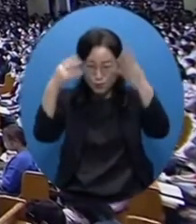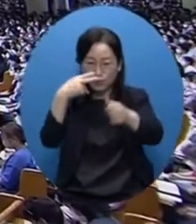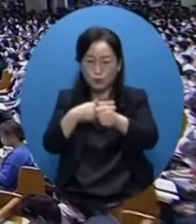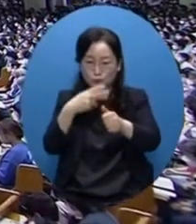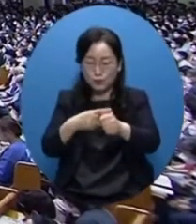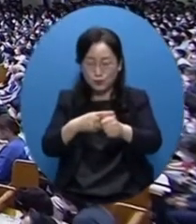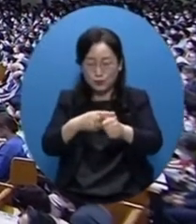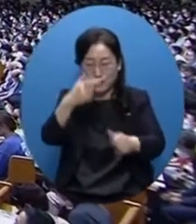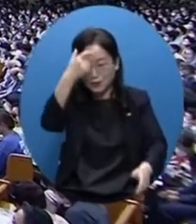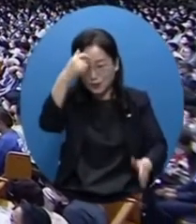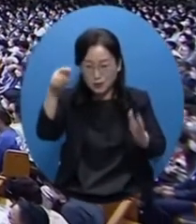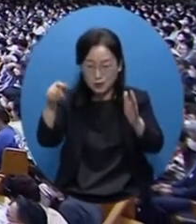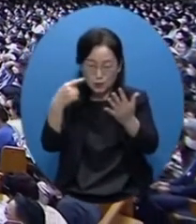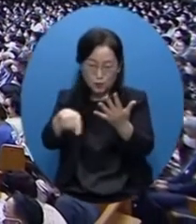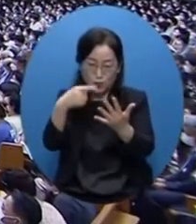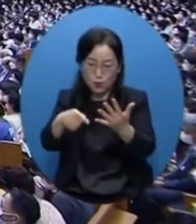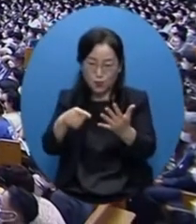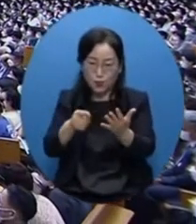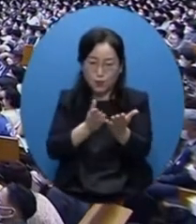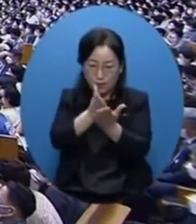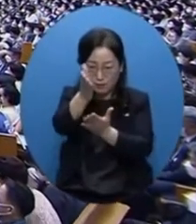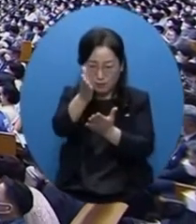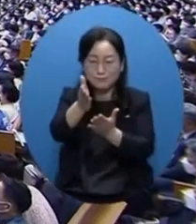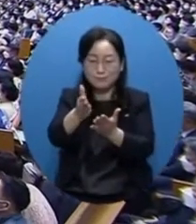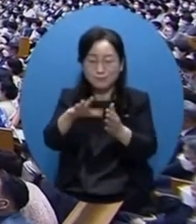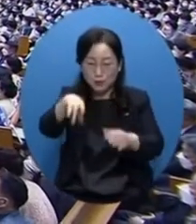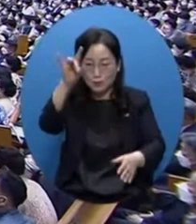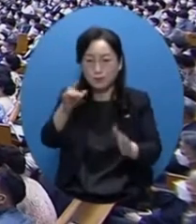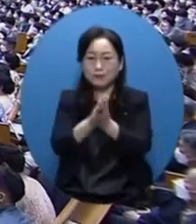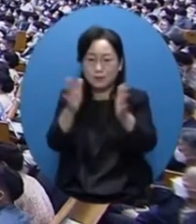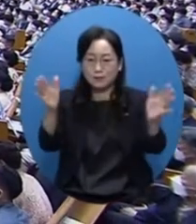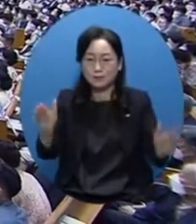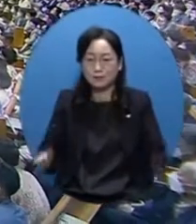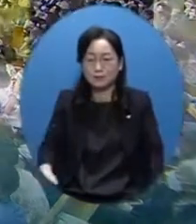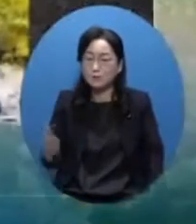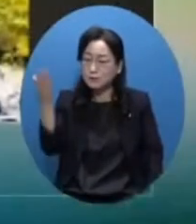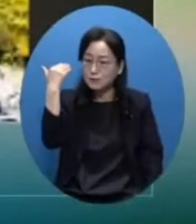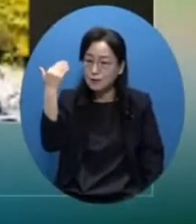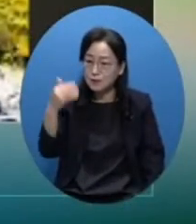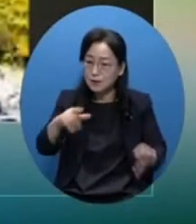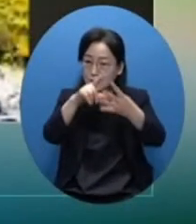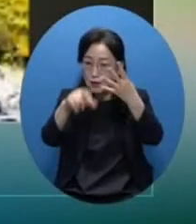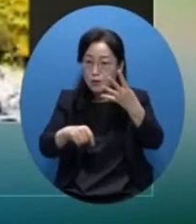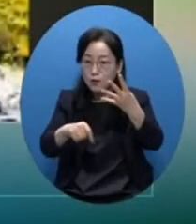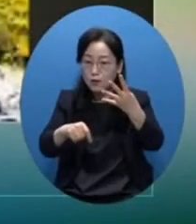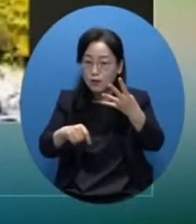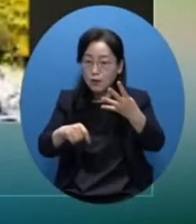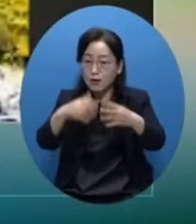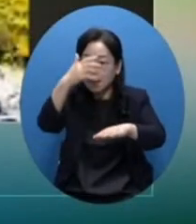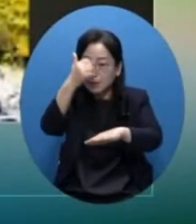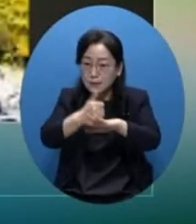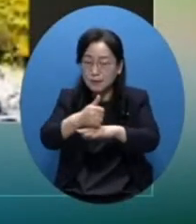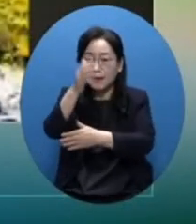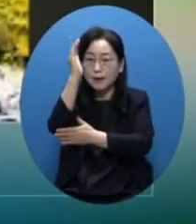개척할 했는데 지난 4월 19일 마지막 그 강의를 하고